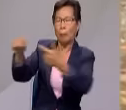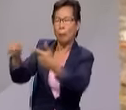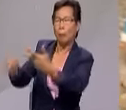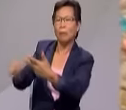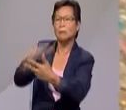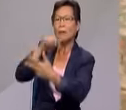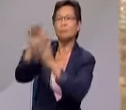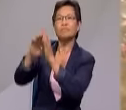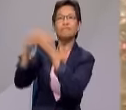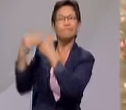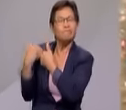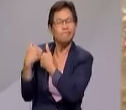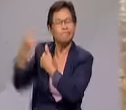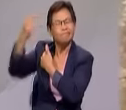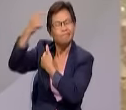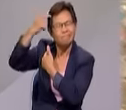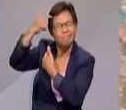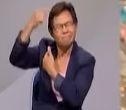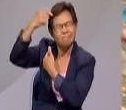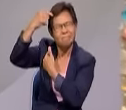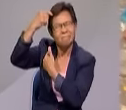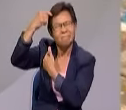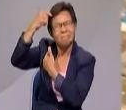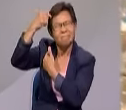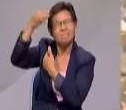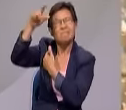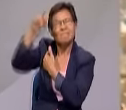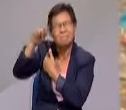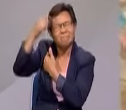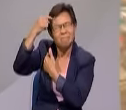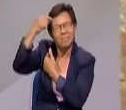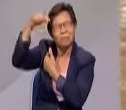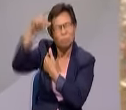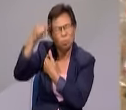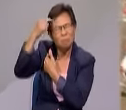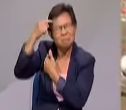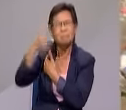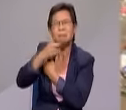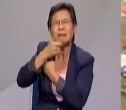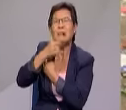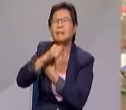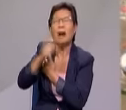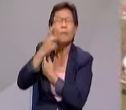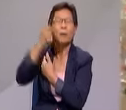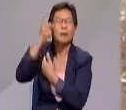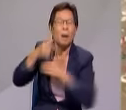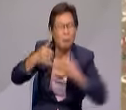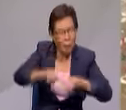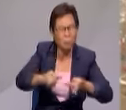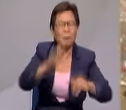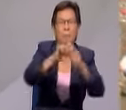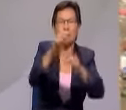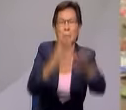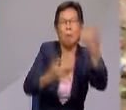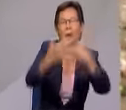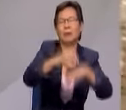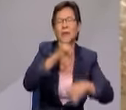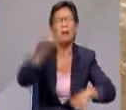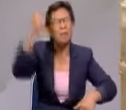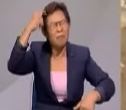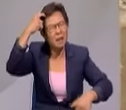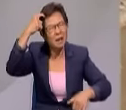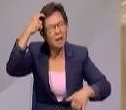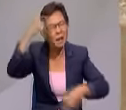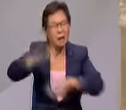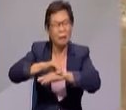tidak bertanggungjawab, yang berfikiran kurang matang, yang berfikiran mundur. Masih lagi melakukan aktiviti haram ini tanpa memikirkan apakah kesannya